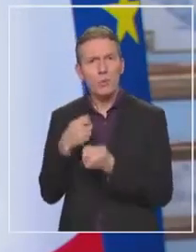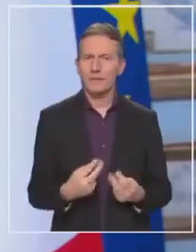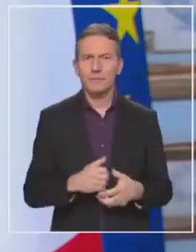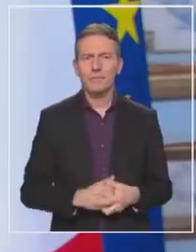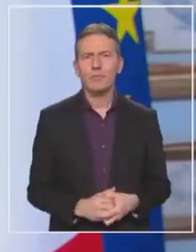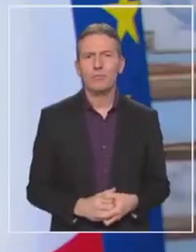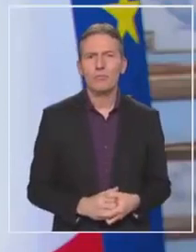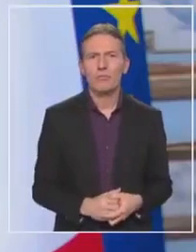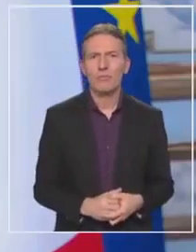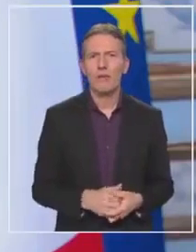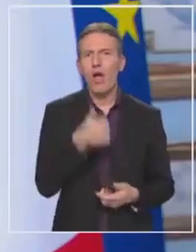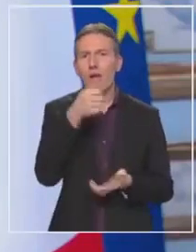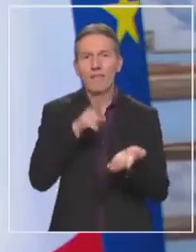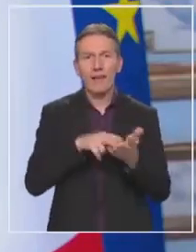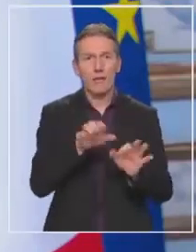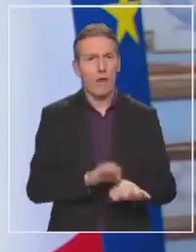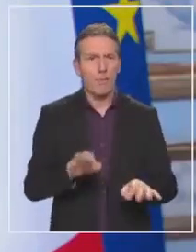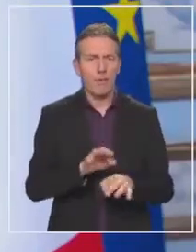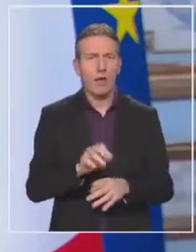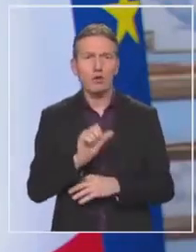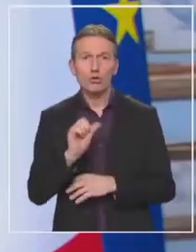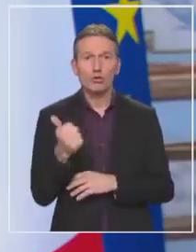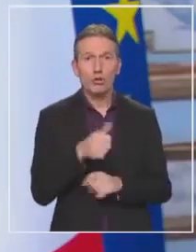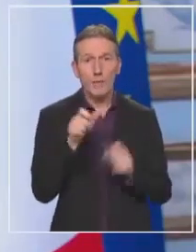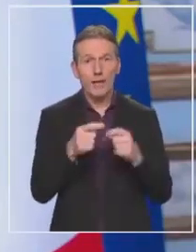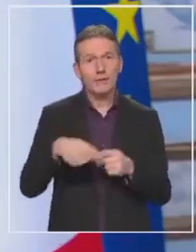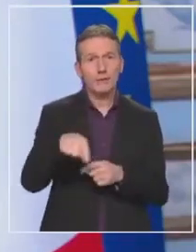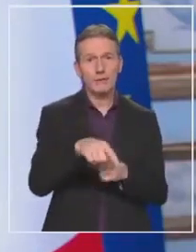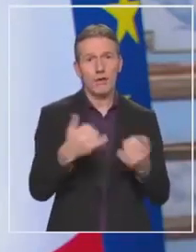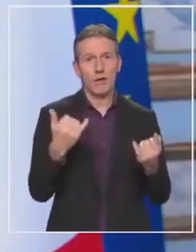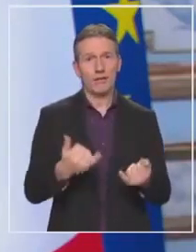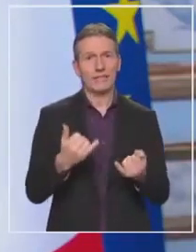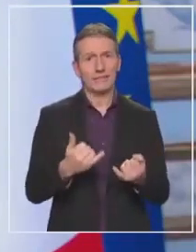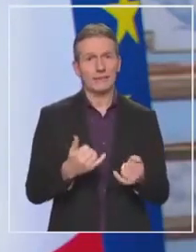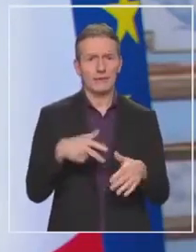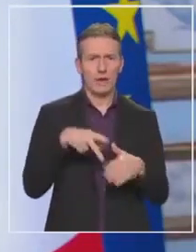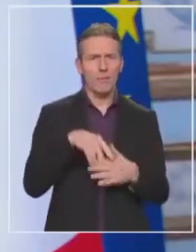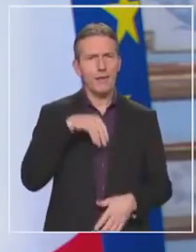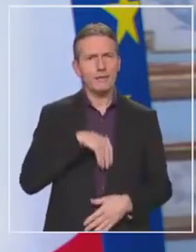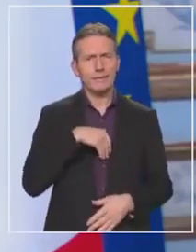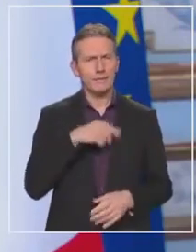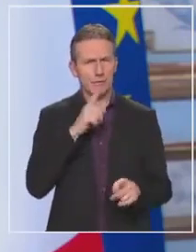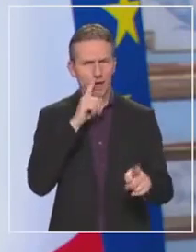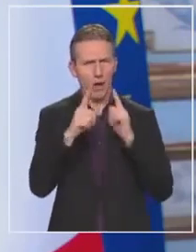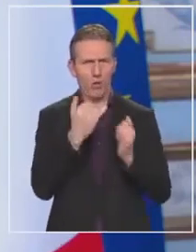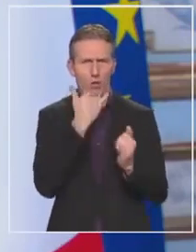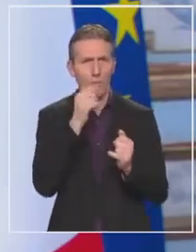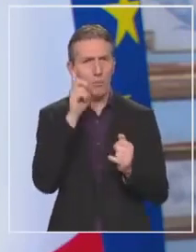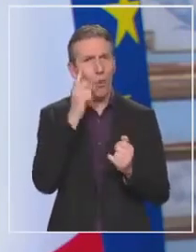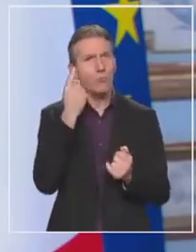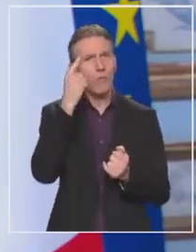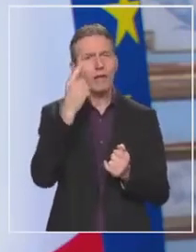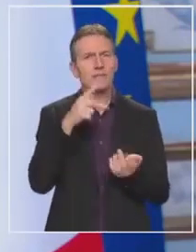particuliers il n'y a pas une vérité je crois même que chacun d'entre nous commencent à se fourvoyer dans l'erreur quand nous